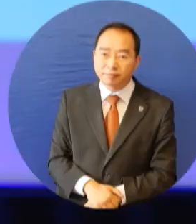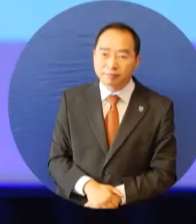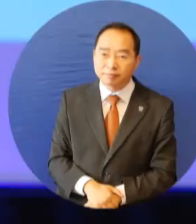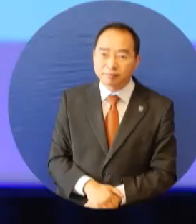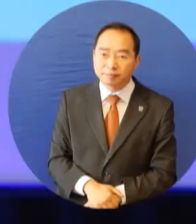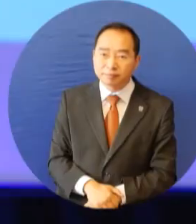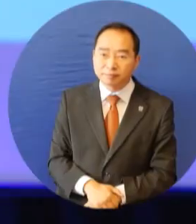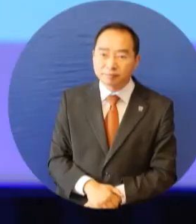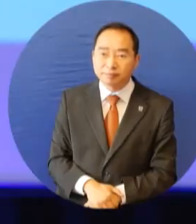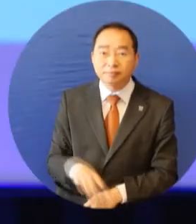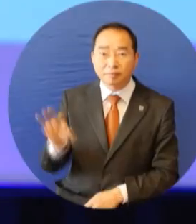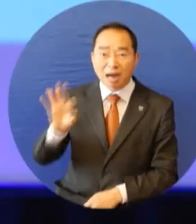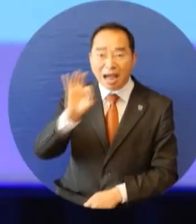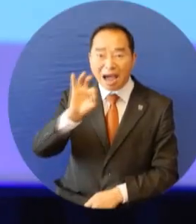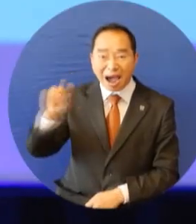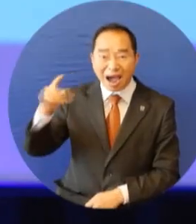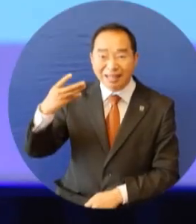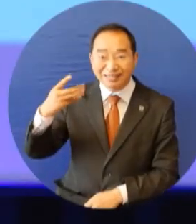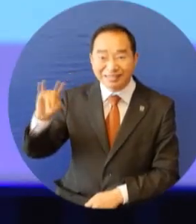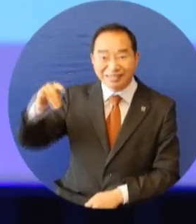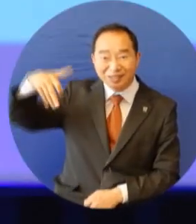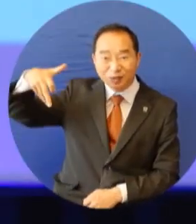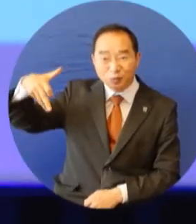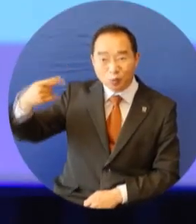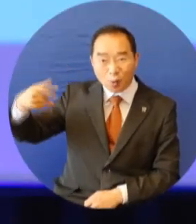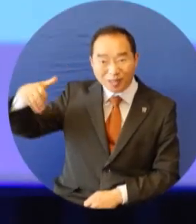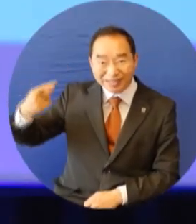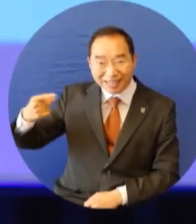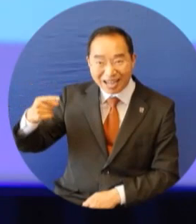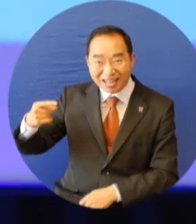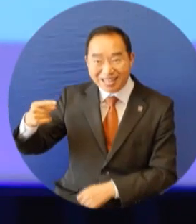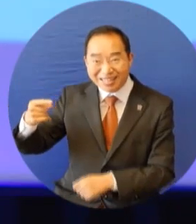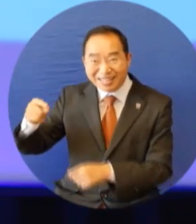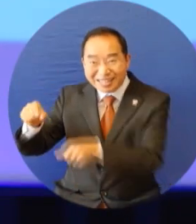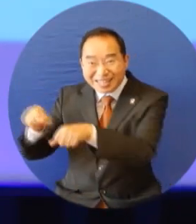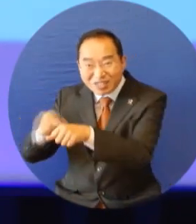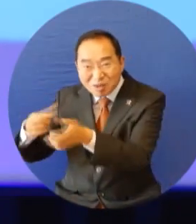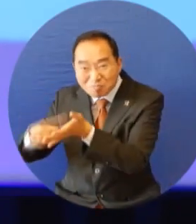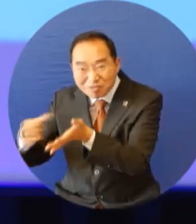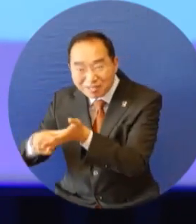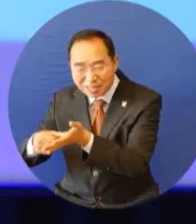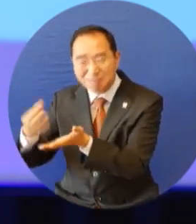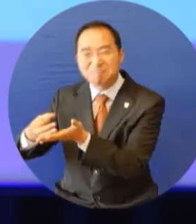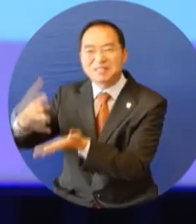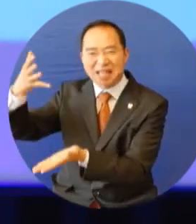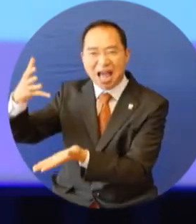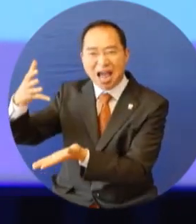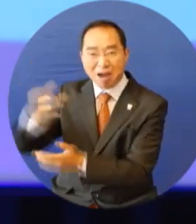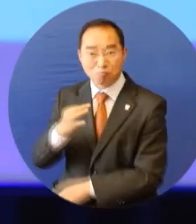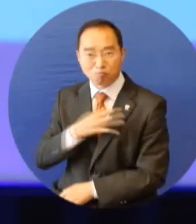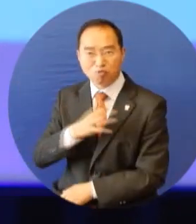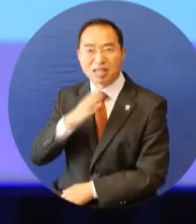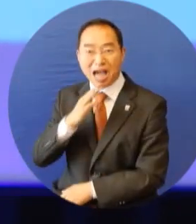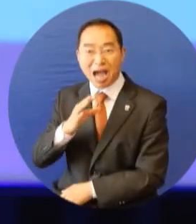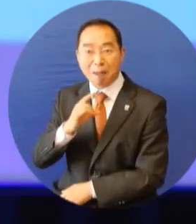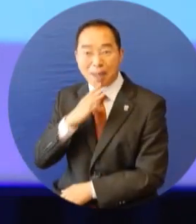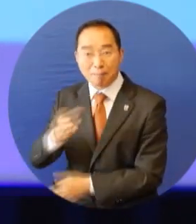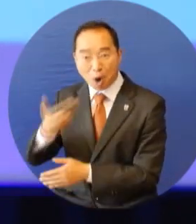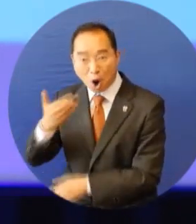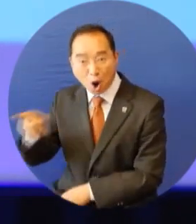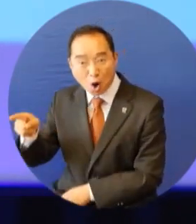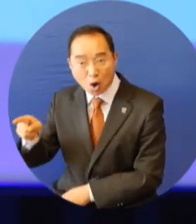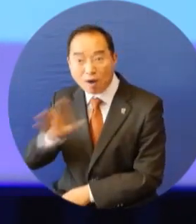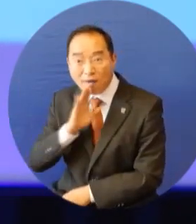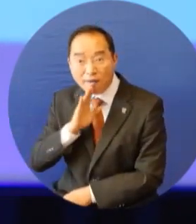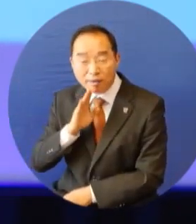그래서 이게 그 아티초크나 뭐 이런 특수 재료들은 그 비싸가지고 있는